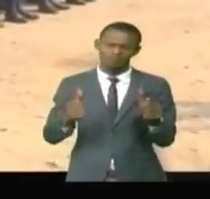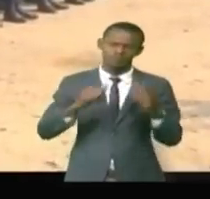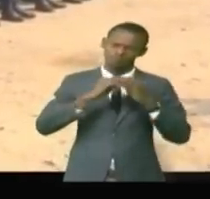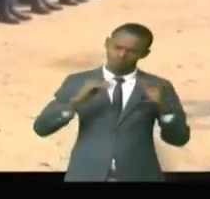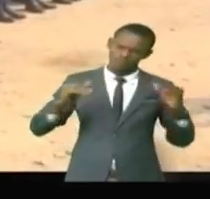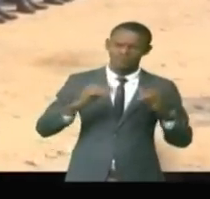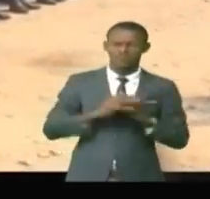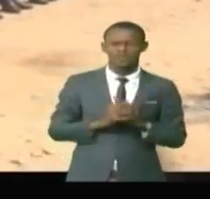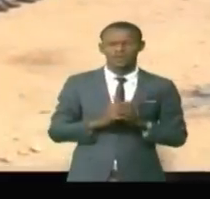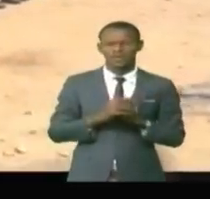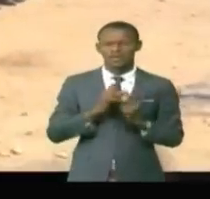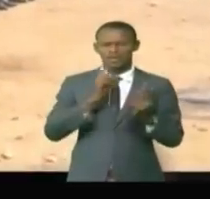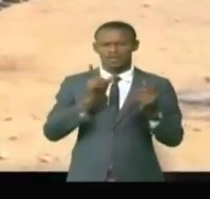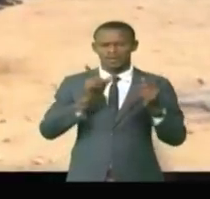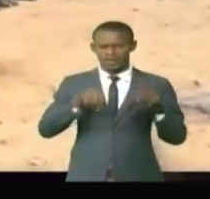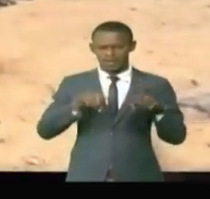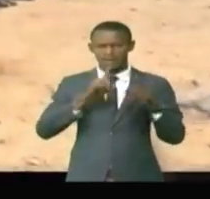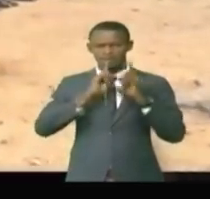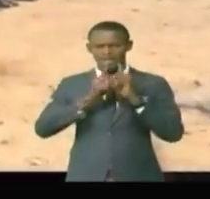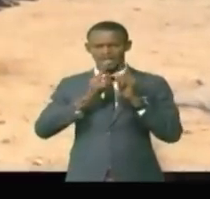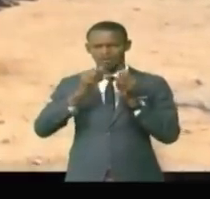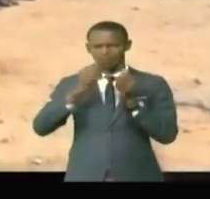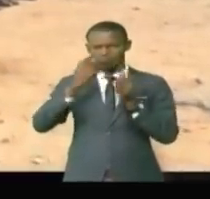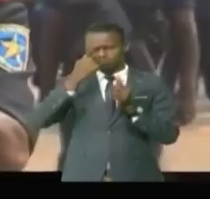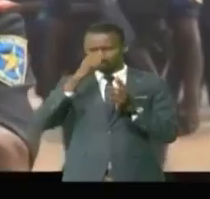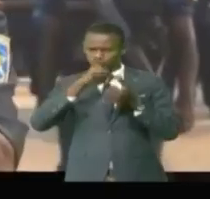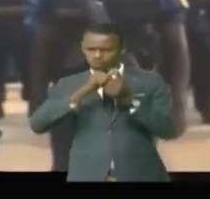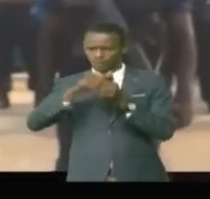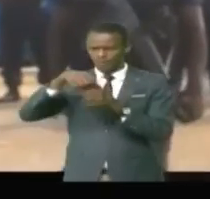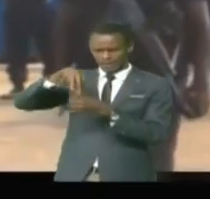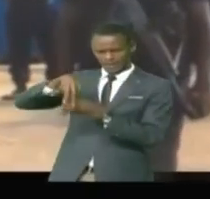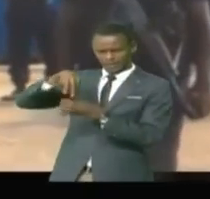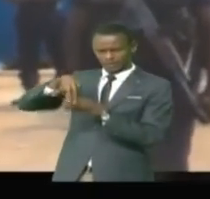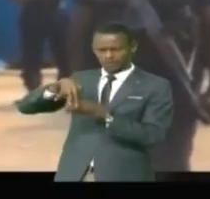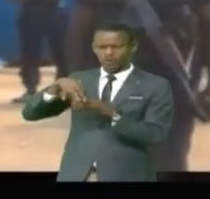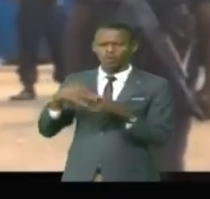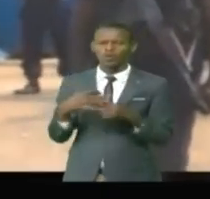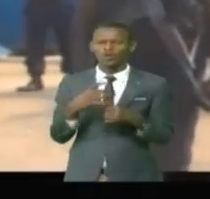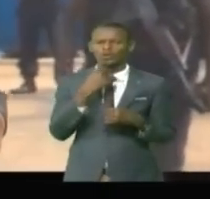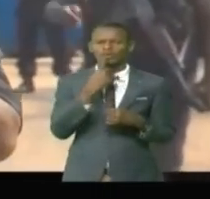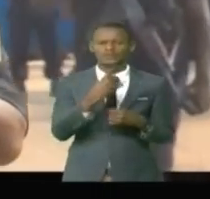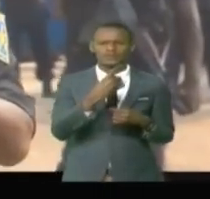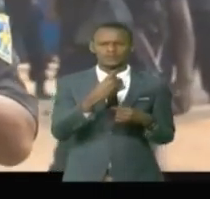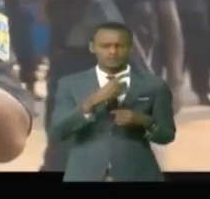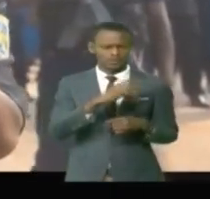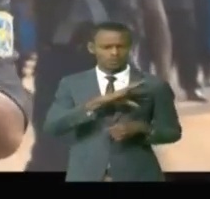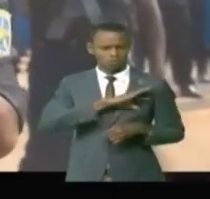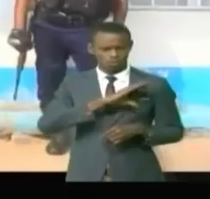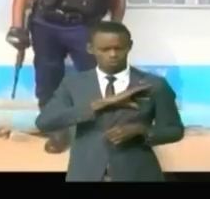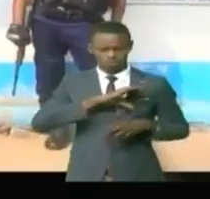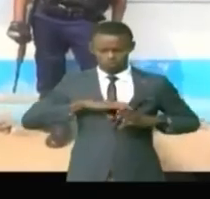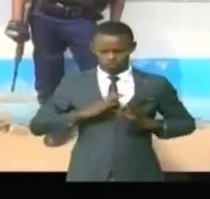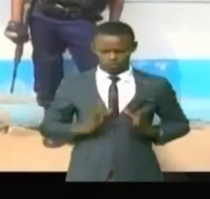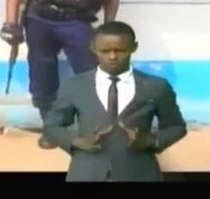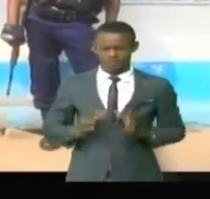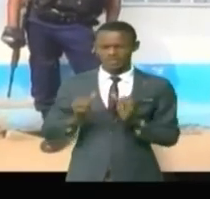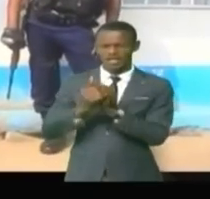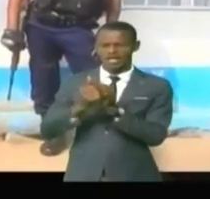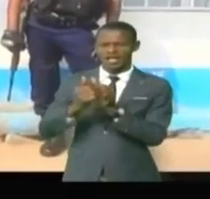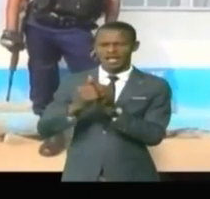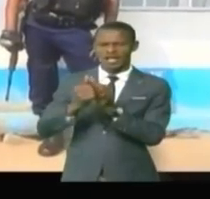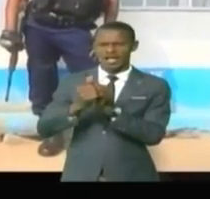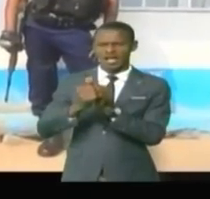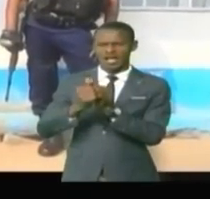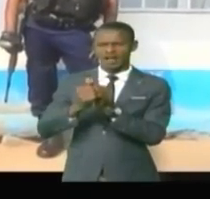le processus électoral, la collaboration commissariat PNC et gouvernement provincial ainsi que le recrutement des jeunes à la